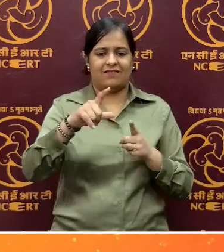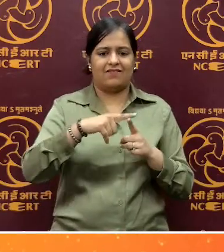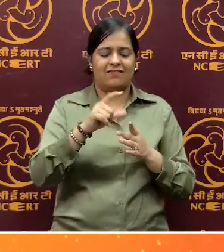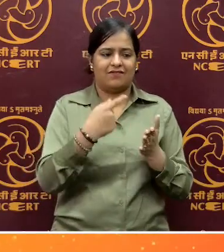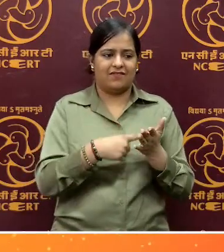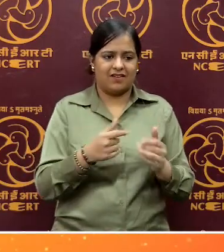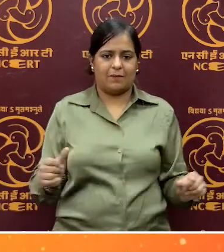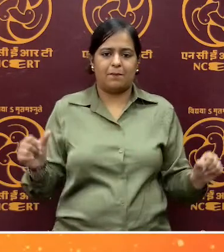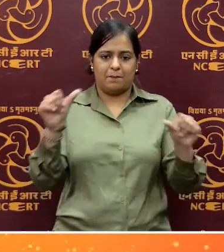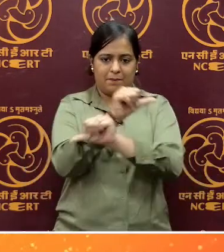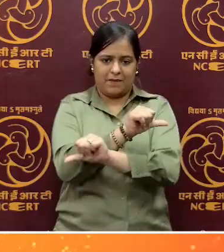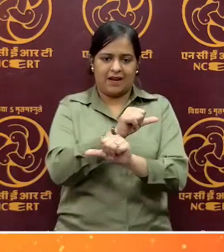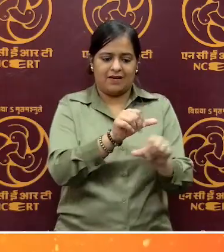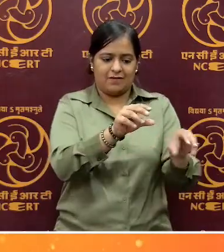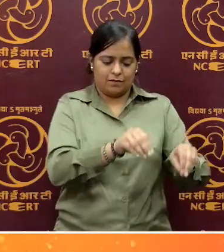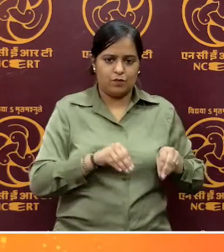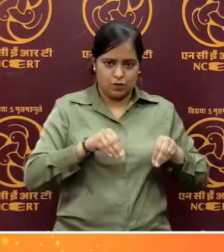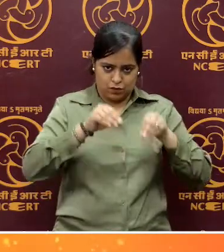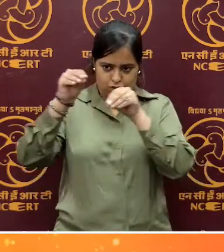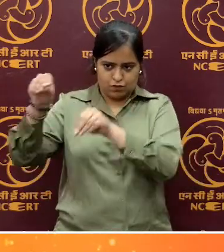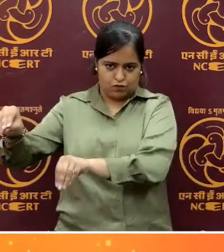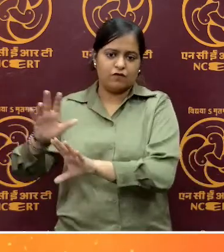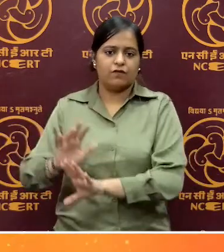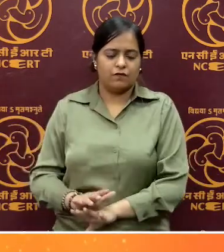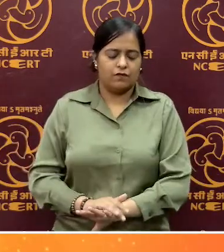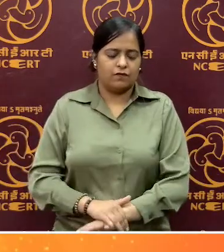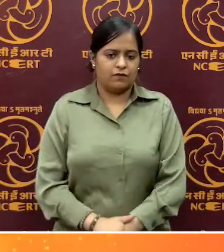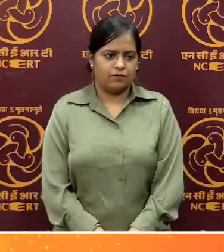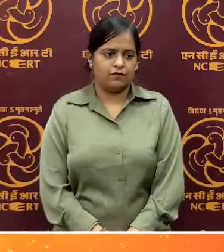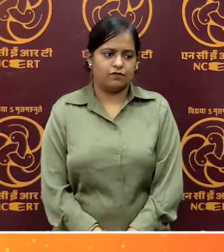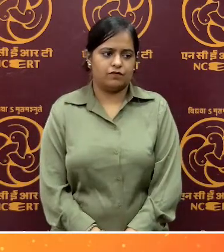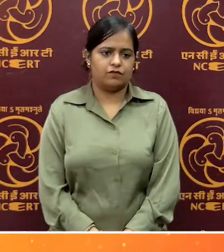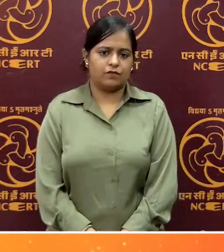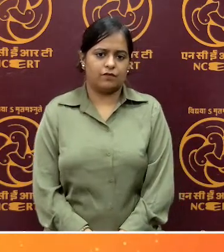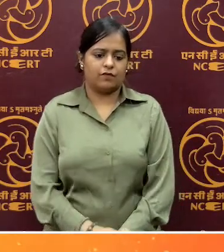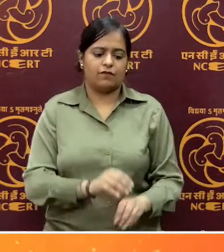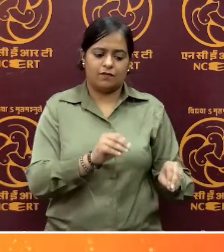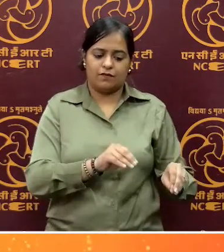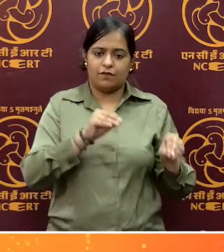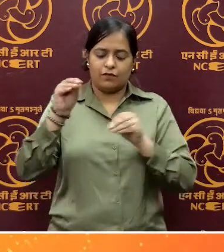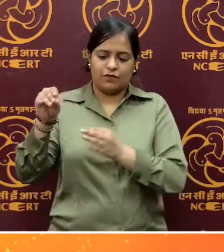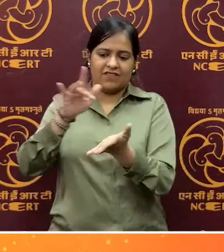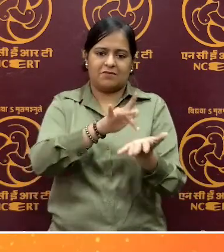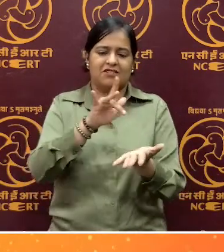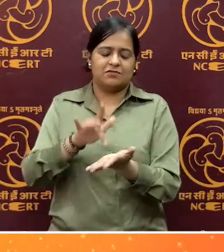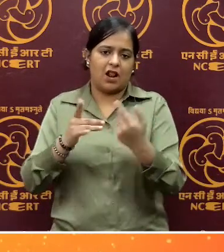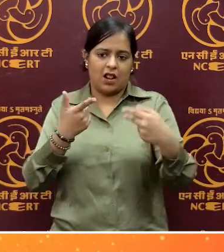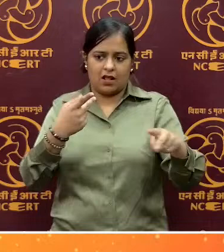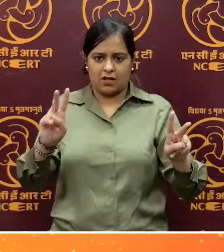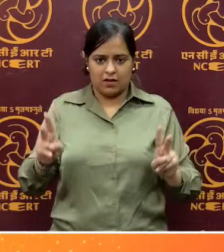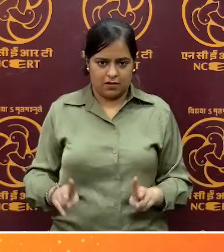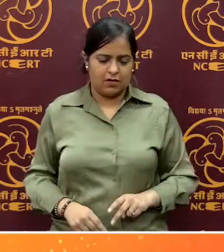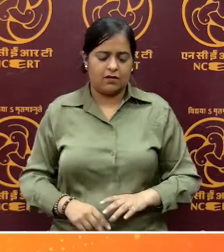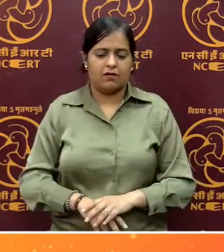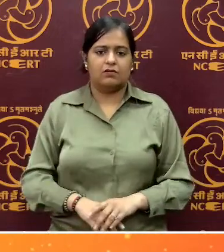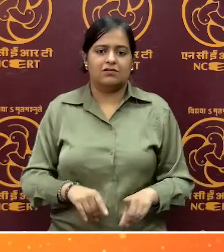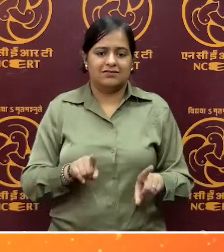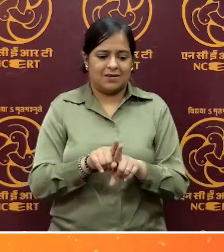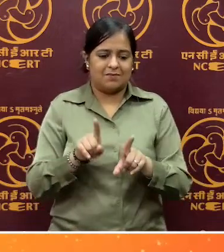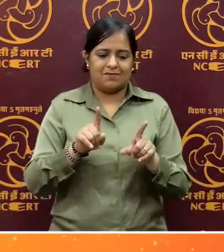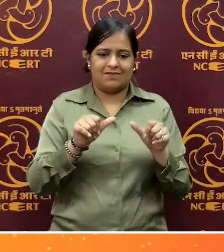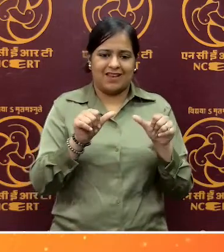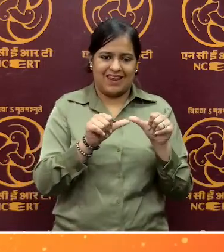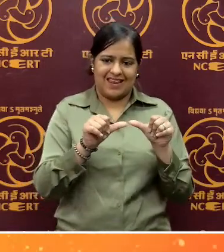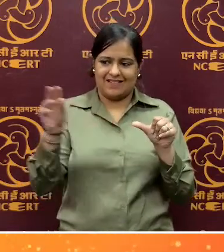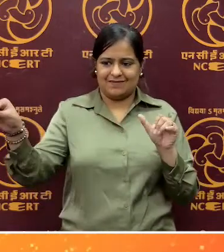ये vector को मैंने shift किया parallel. I've shifted this vector to this place towards A. That is, A की तरफ हमने shift